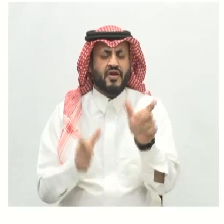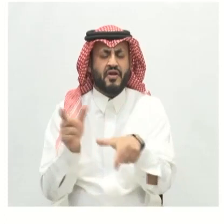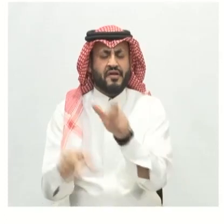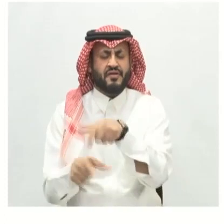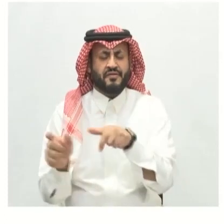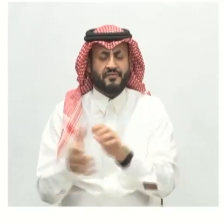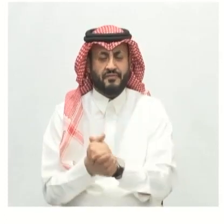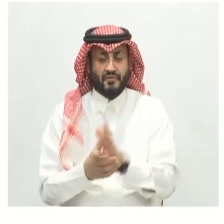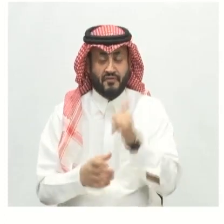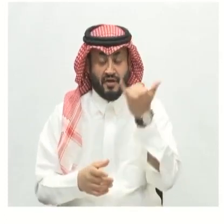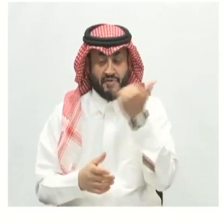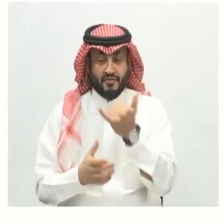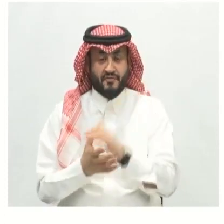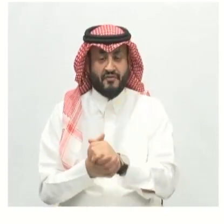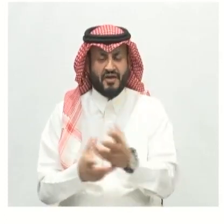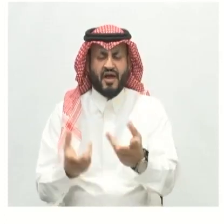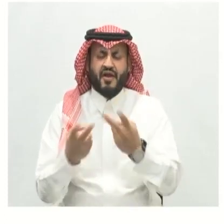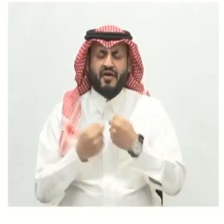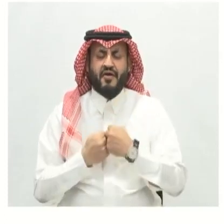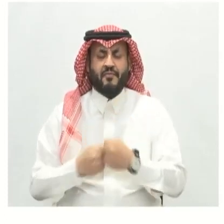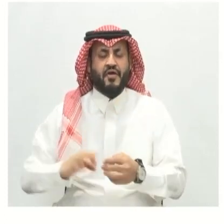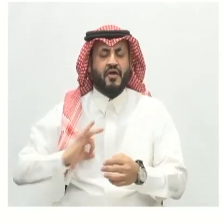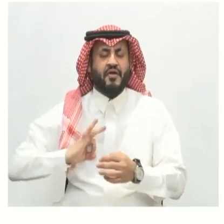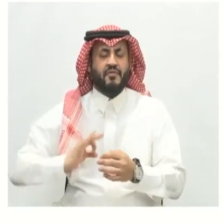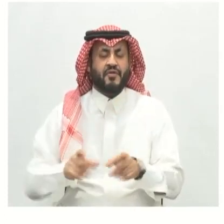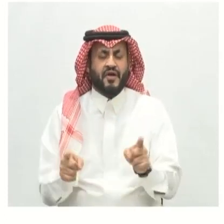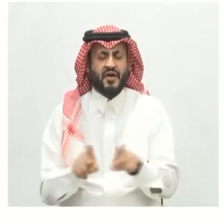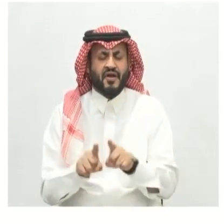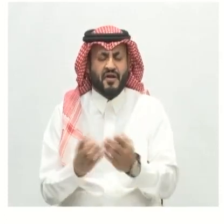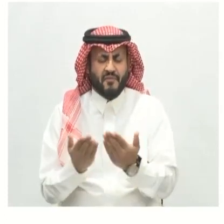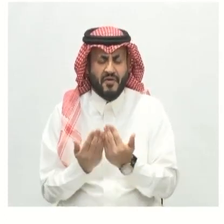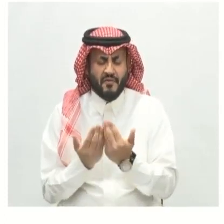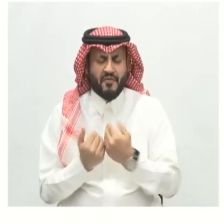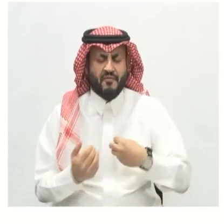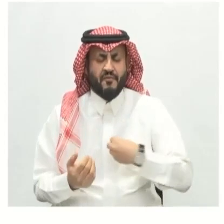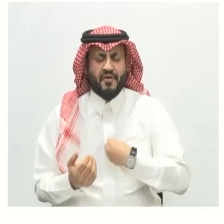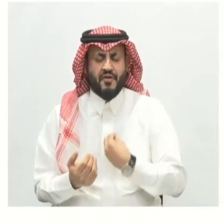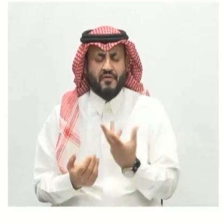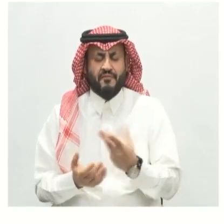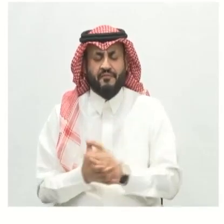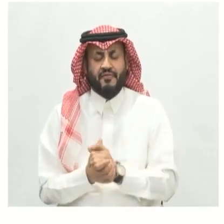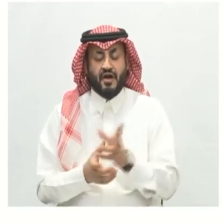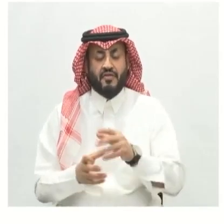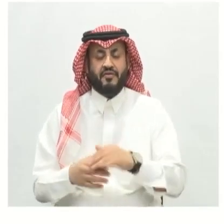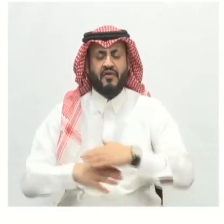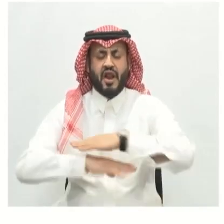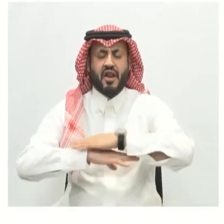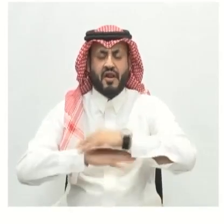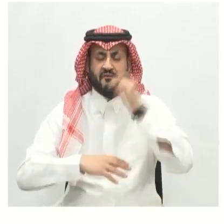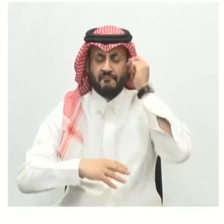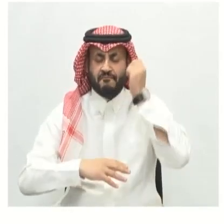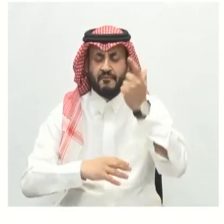وله اهميه في كسب تقديرهم والقرب من نفوسهم وهو يدل على كمال في